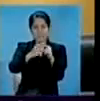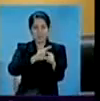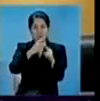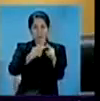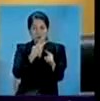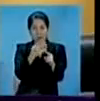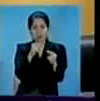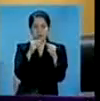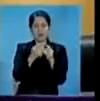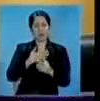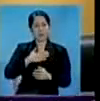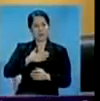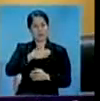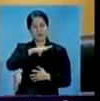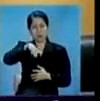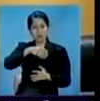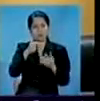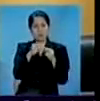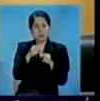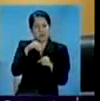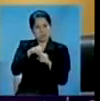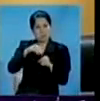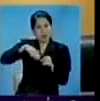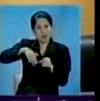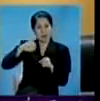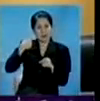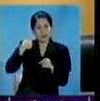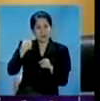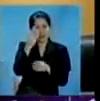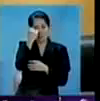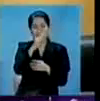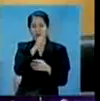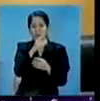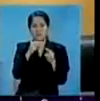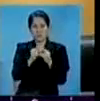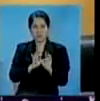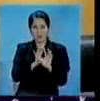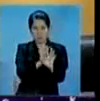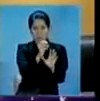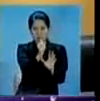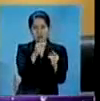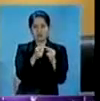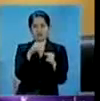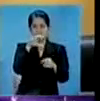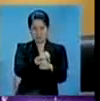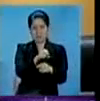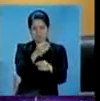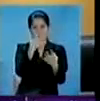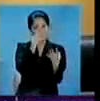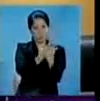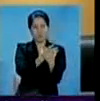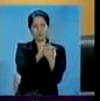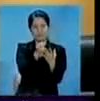พวกผมเข้าไม่ถึงจริงๆครับถ้าเข้าถึงนะคุณจตุพรเสร็จผมไปนานแล้วผมเอาเข้าคุกไปนาน